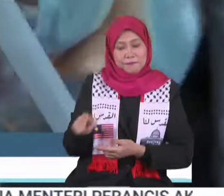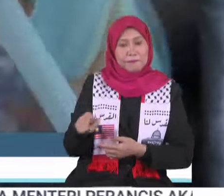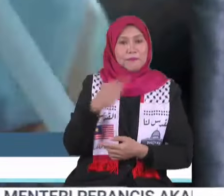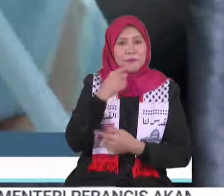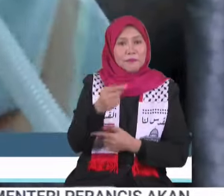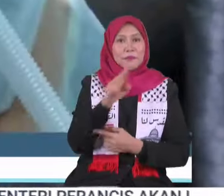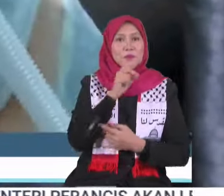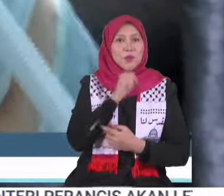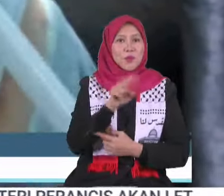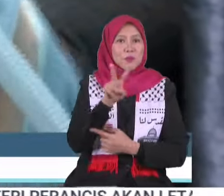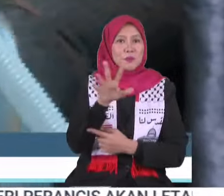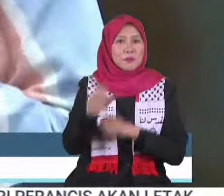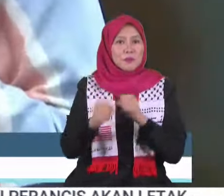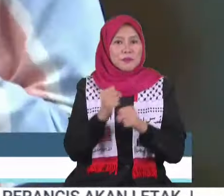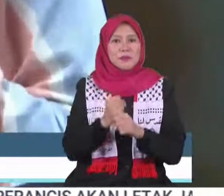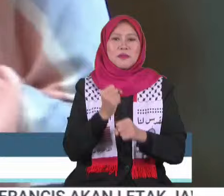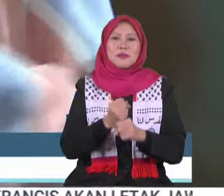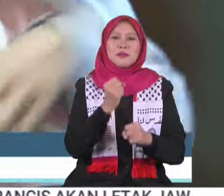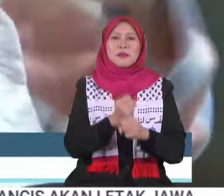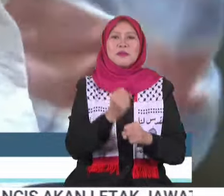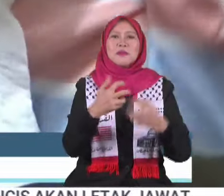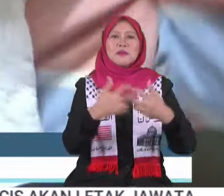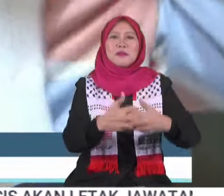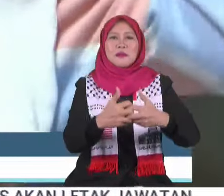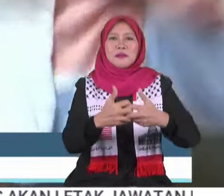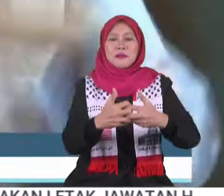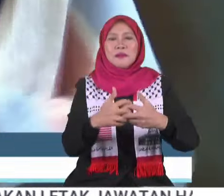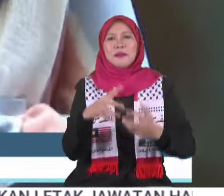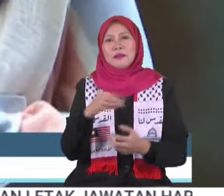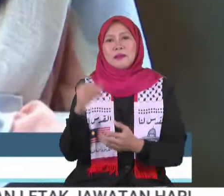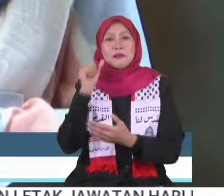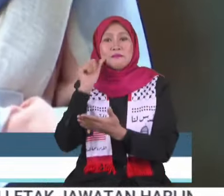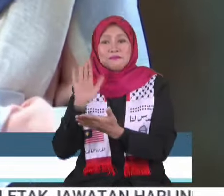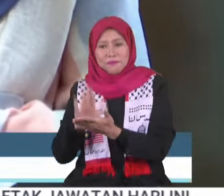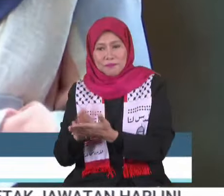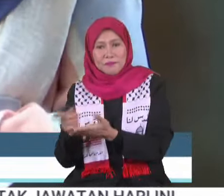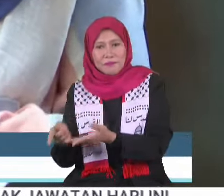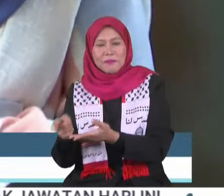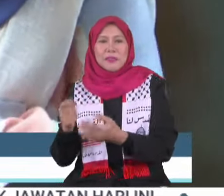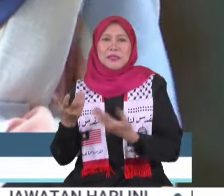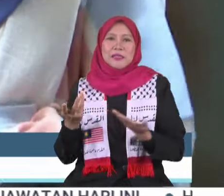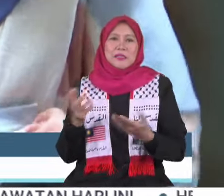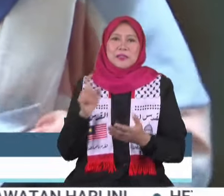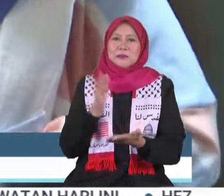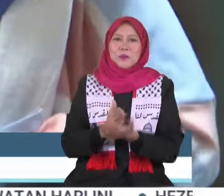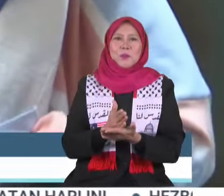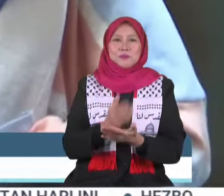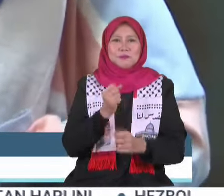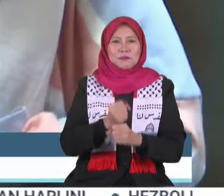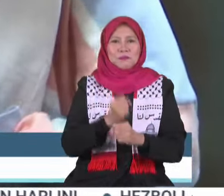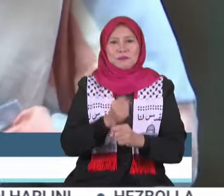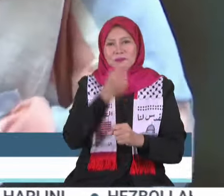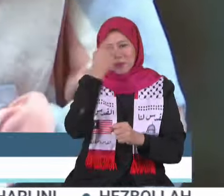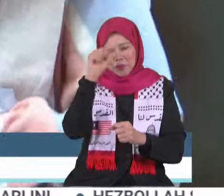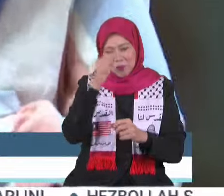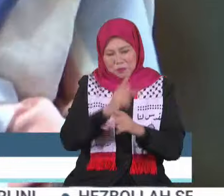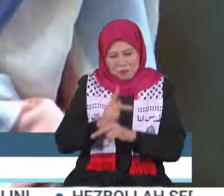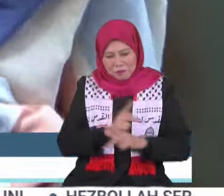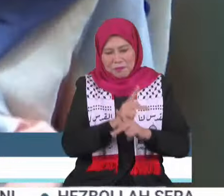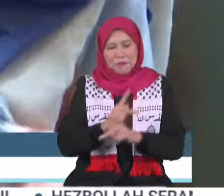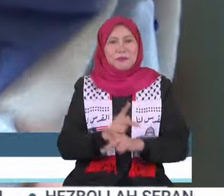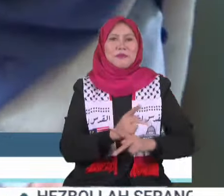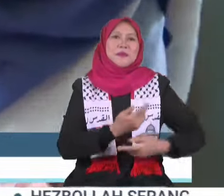Nur, 25 tahun, hanya bekerja di kilang manakala Nur Hasnadia terpaksa berhenti kerja untuk memberi